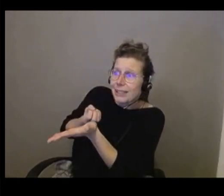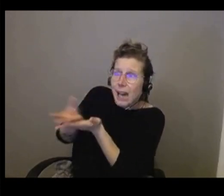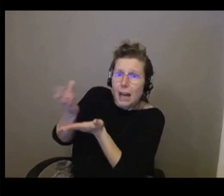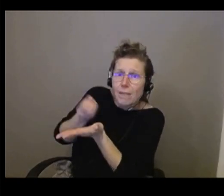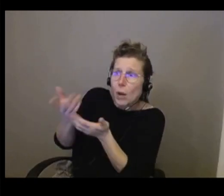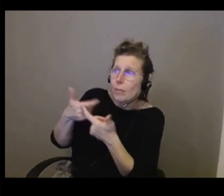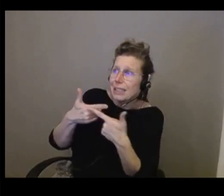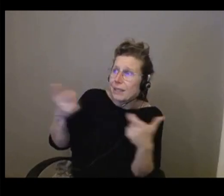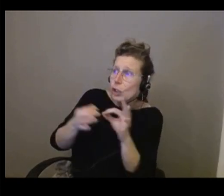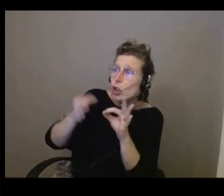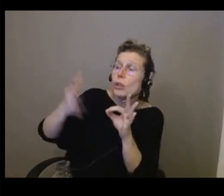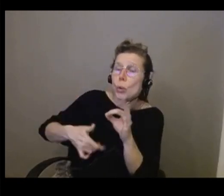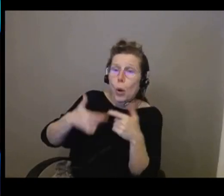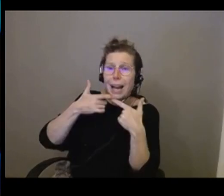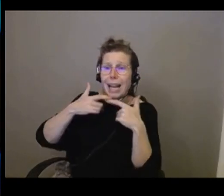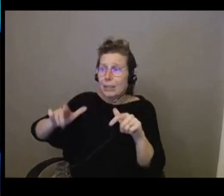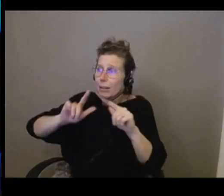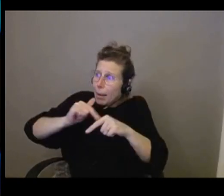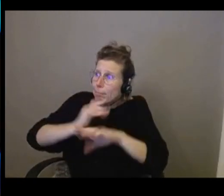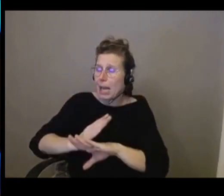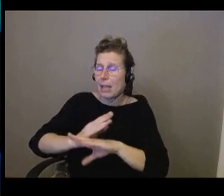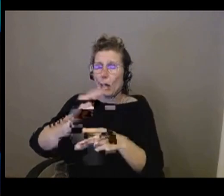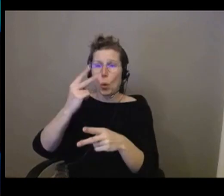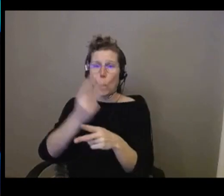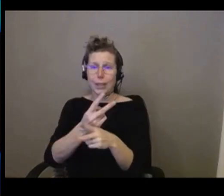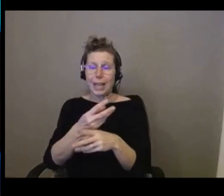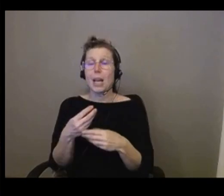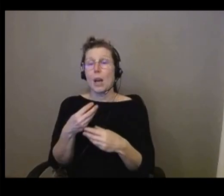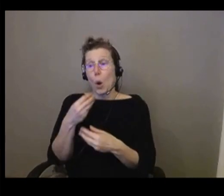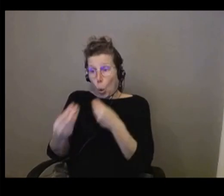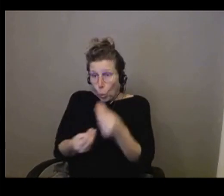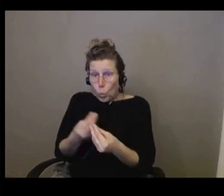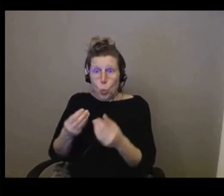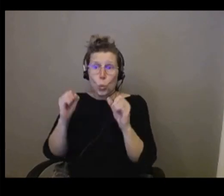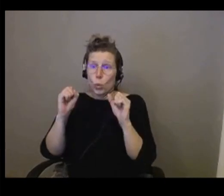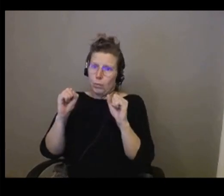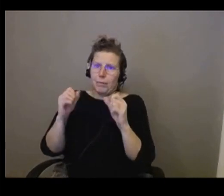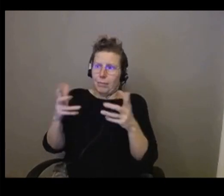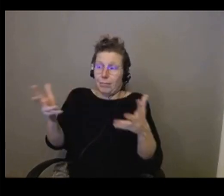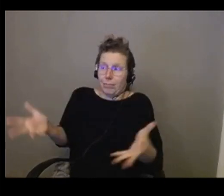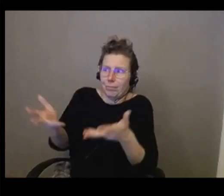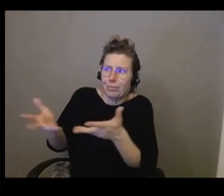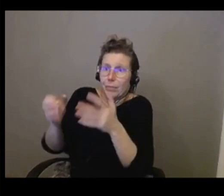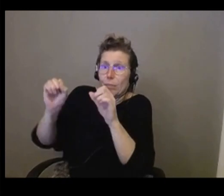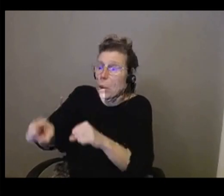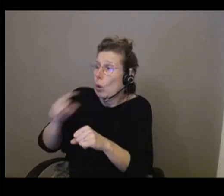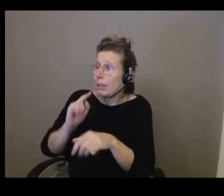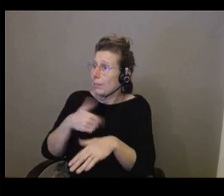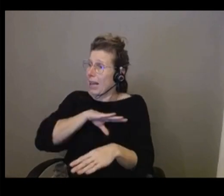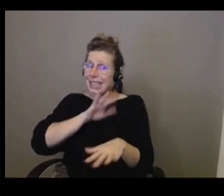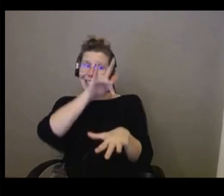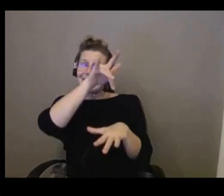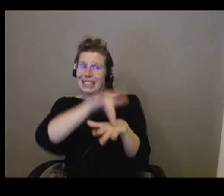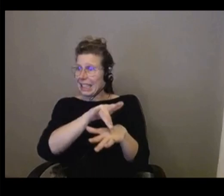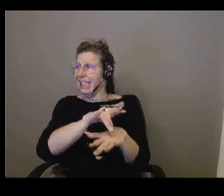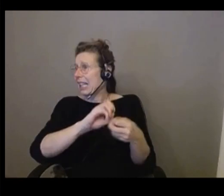également, ce qui nous pousse aussi, la possibilité de réserver directement sur notre site de réservation les chambres accessibles. Voilà. Et